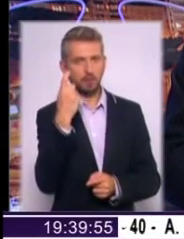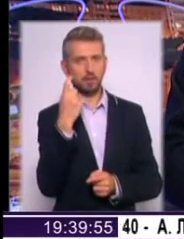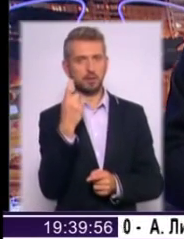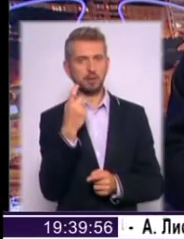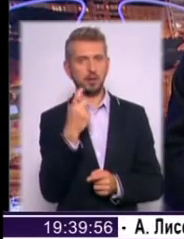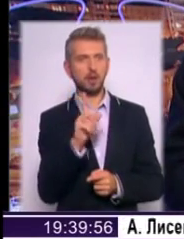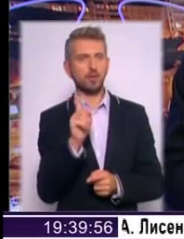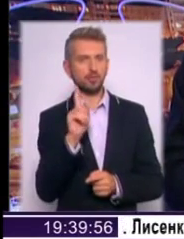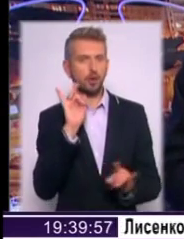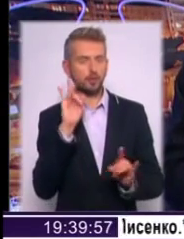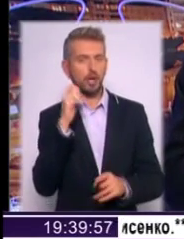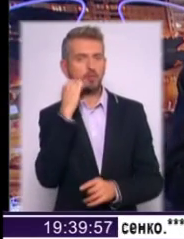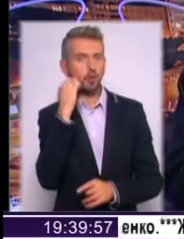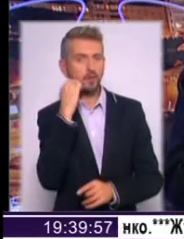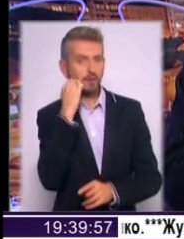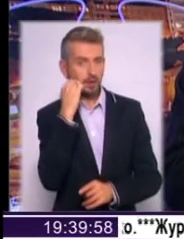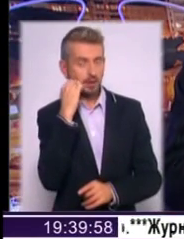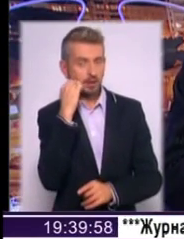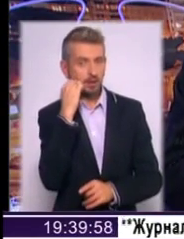які лунають з Москви, вони